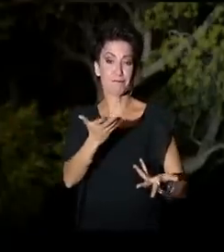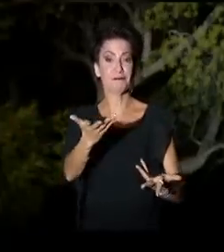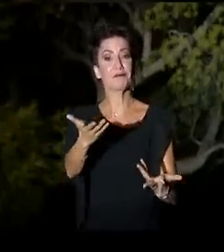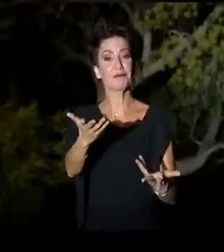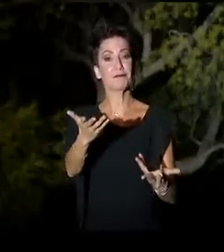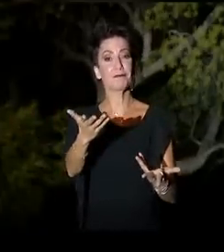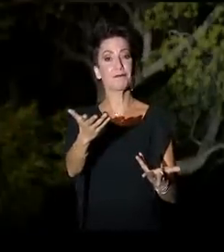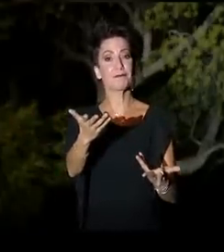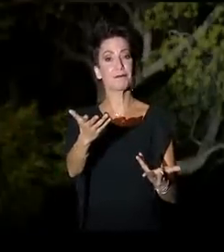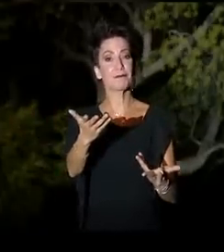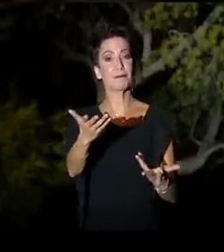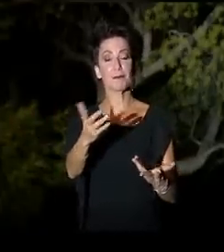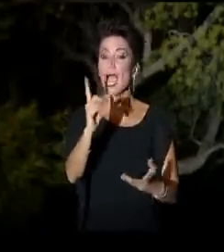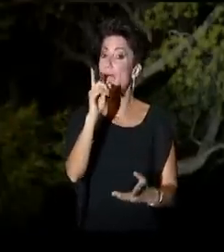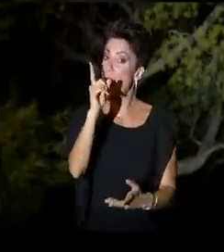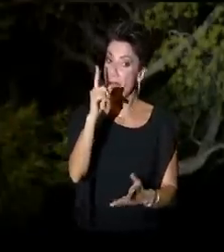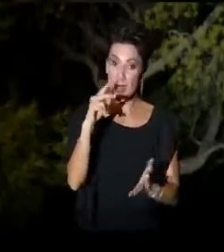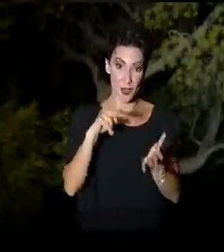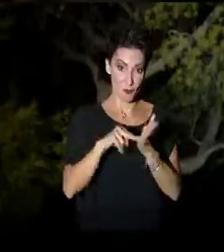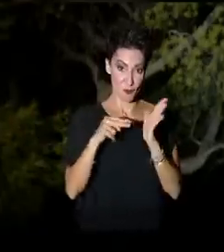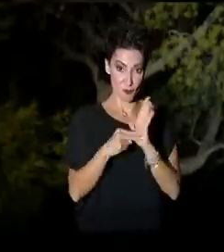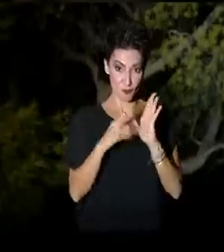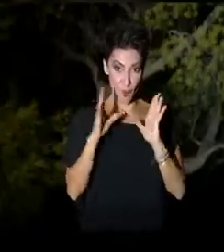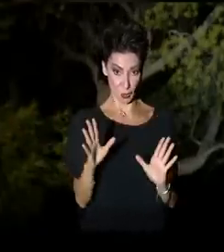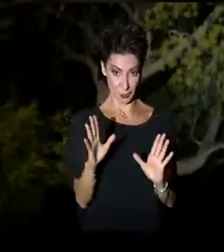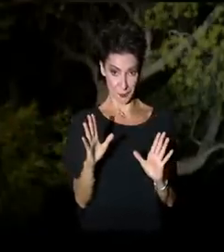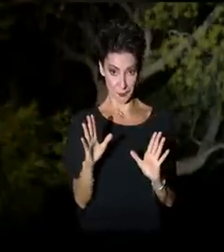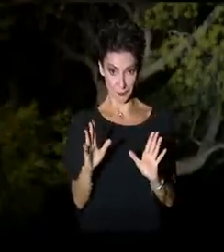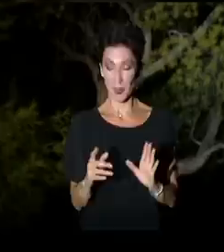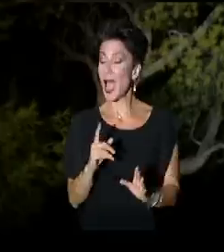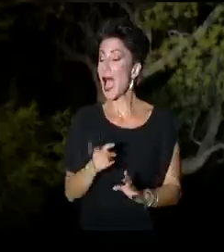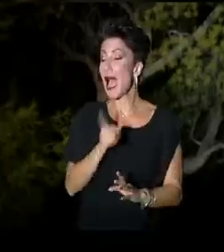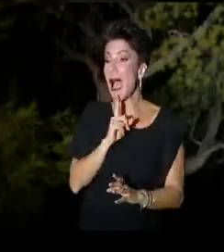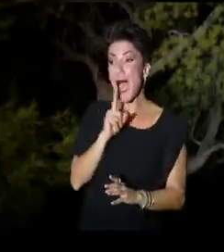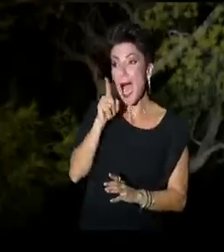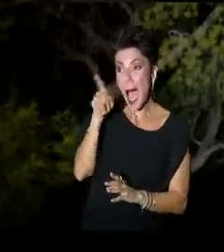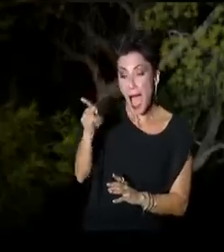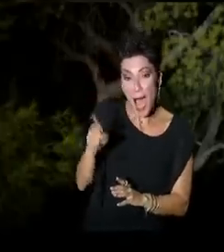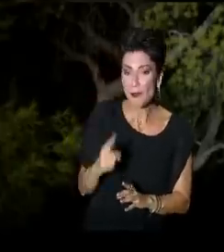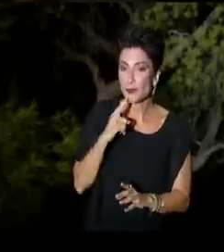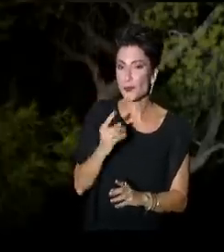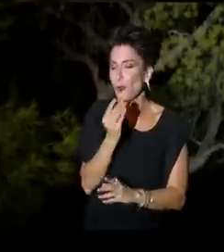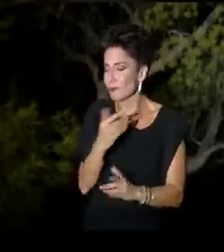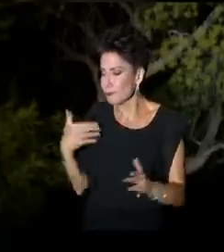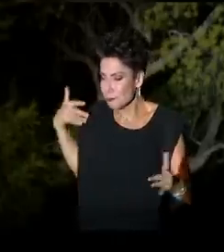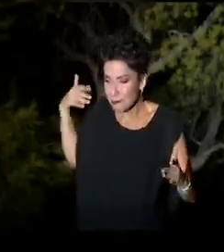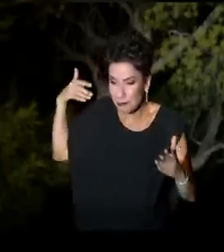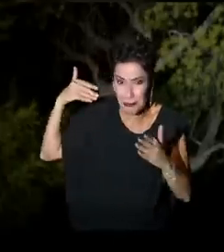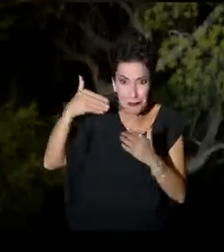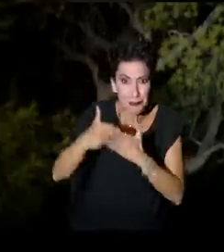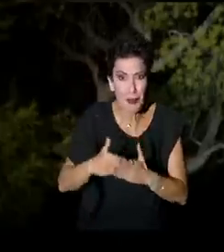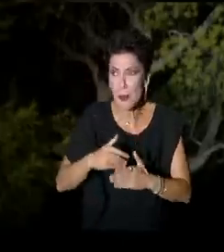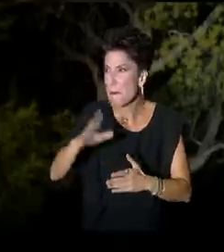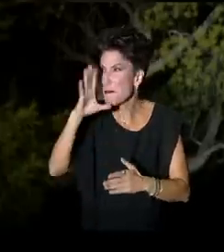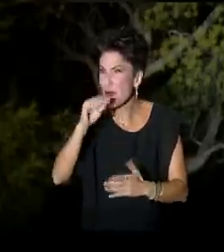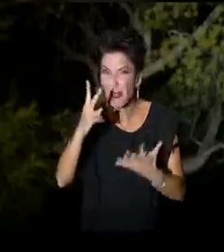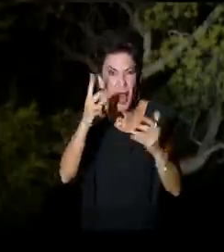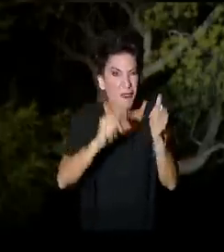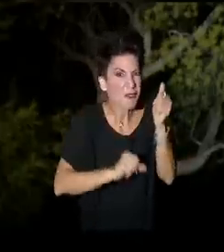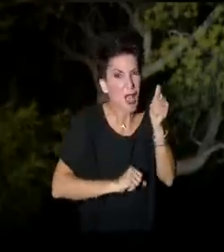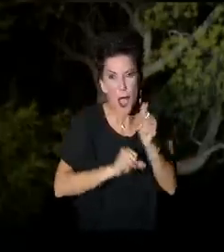ό,τι βλέπουμε δεν θα μπορούσε να έχει πραγματοποιηθεί τουλάχιστον σήμερα, στο χρονικό διάστημα των μόλις 7